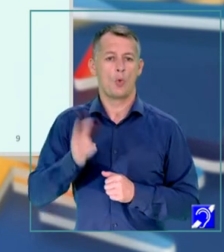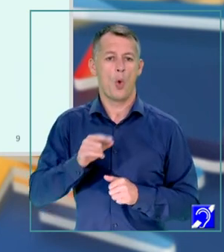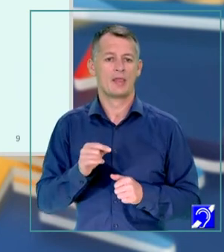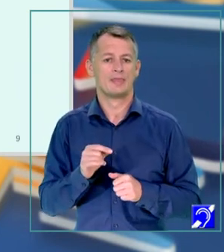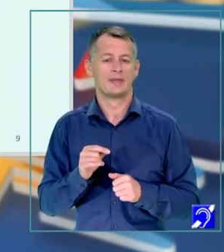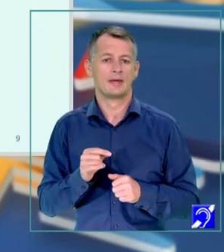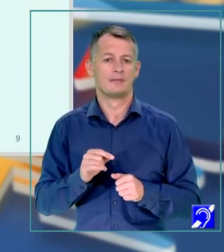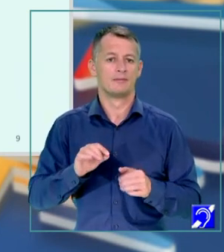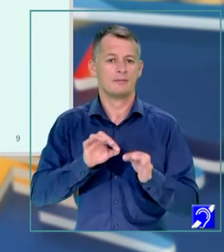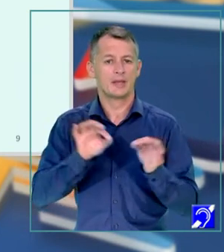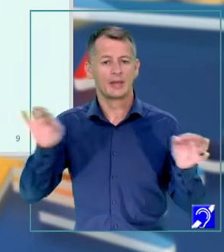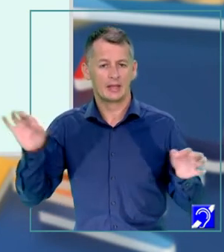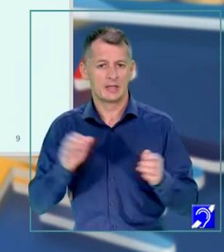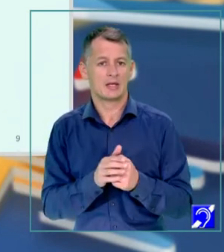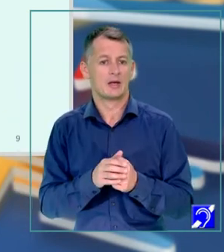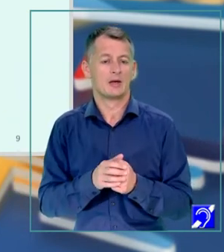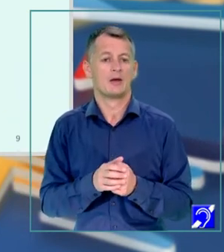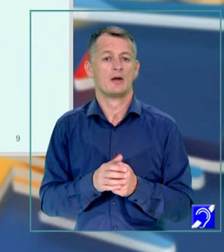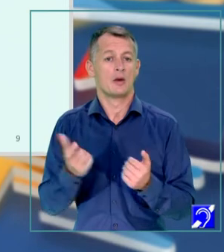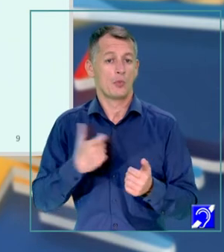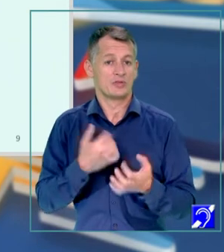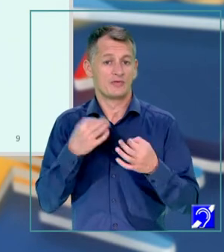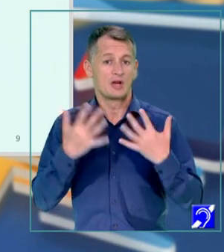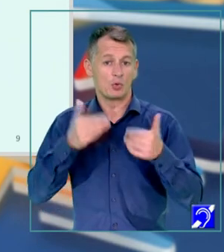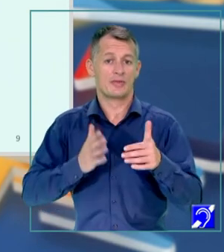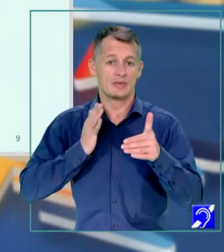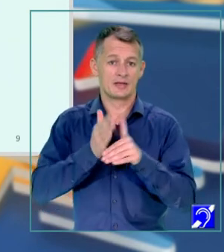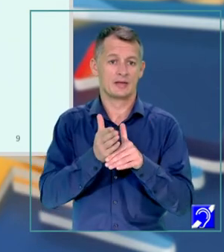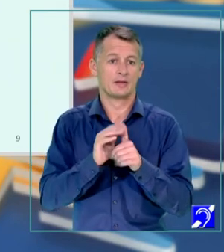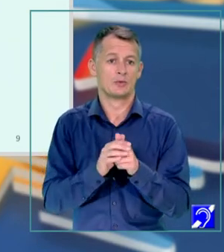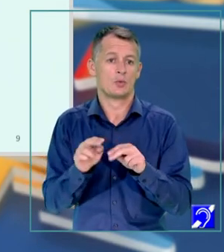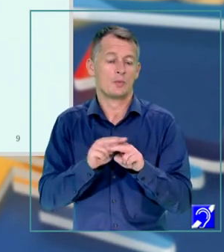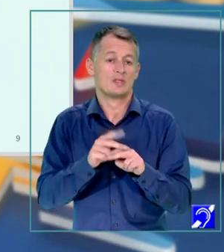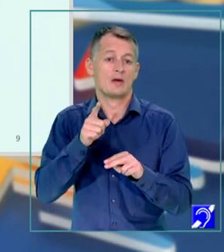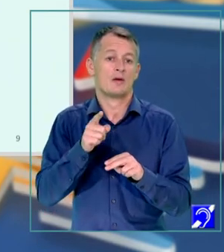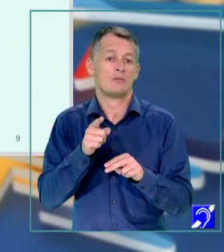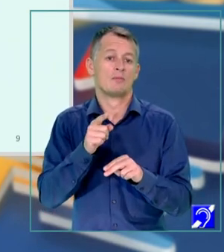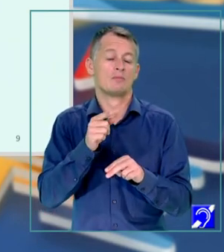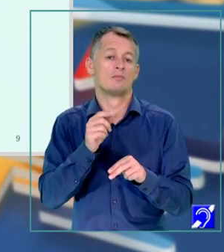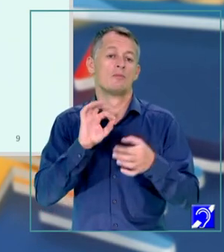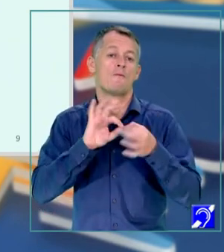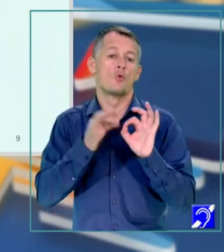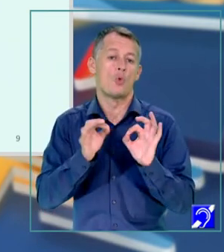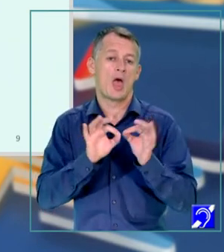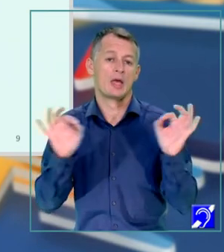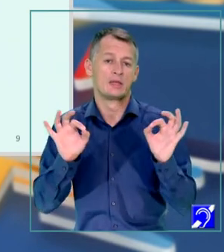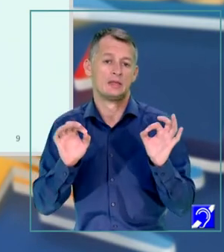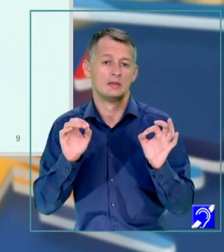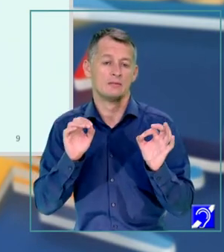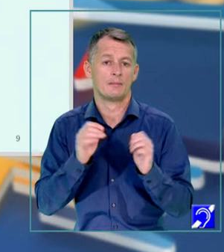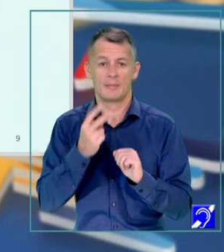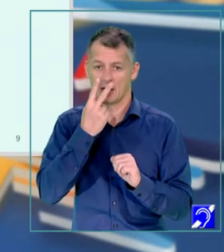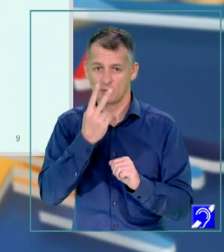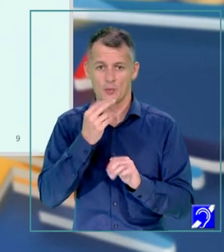drepte secante la grafic a căror plante pot fi ca frate direct conform formulei de mai sus această de aici când